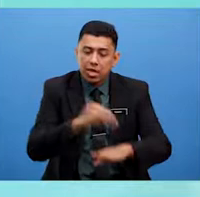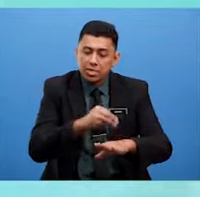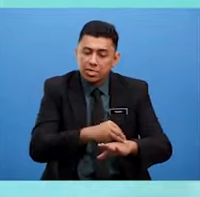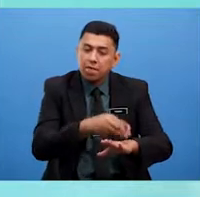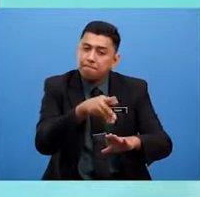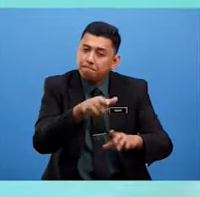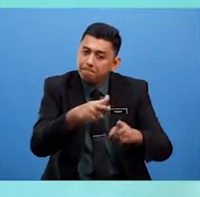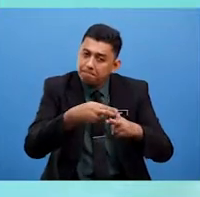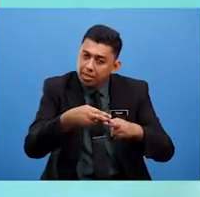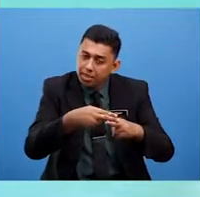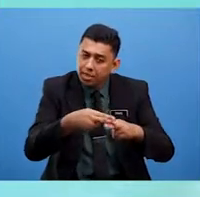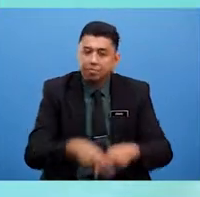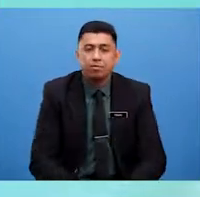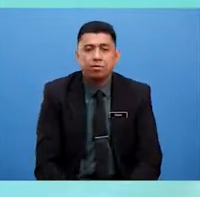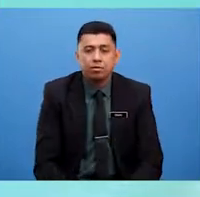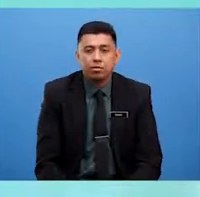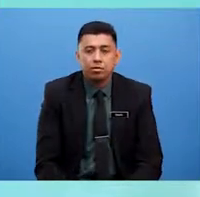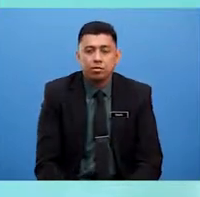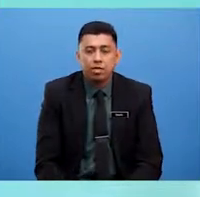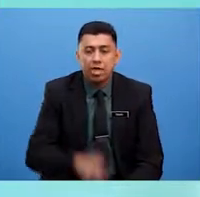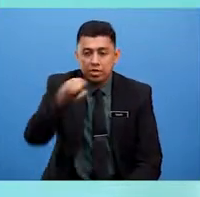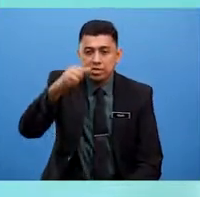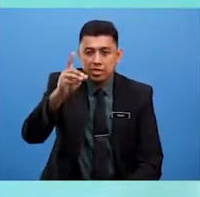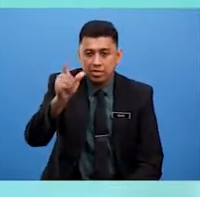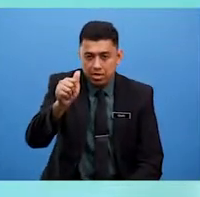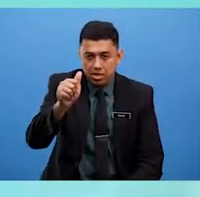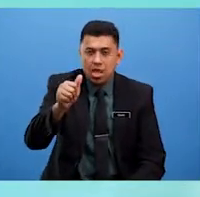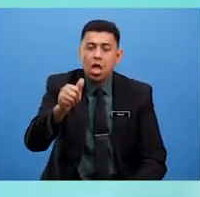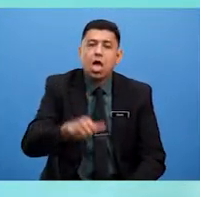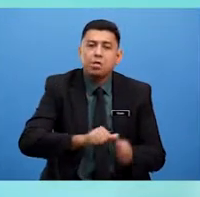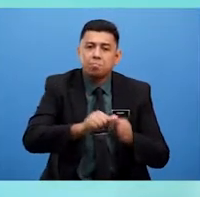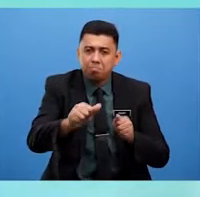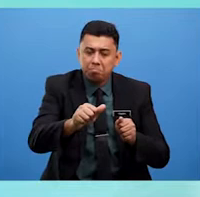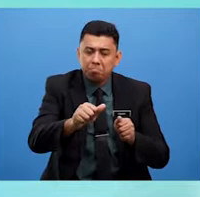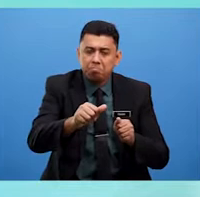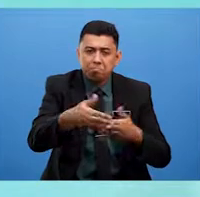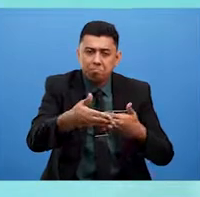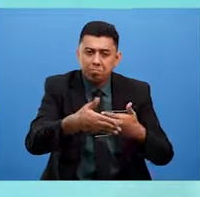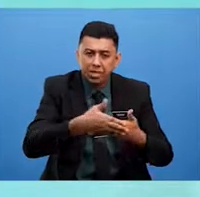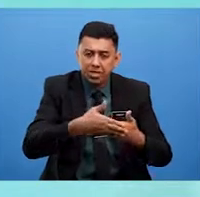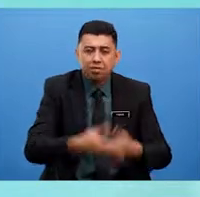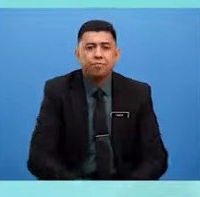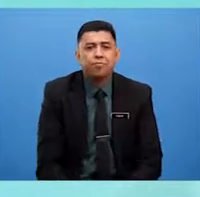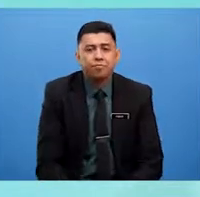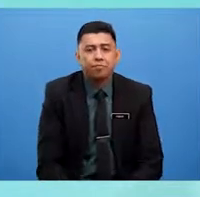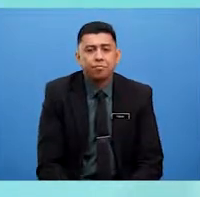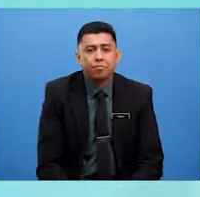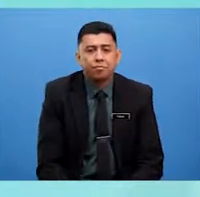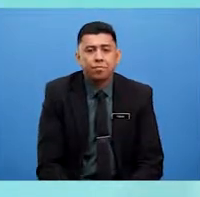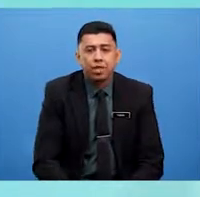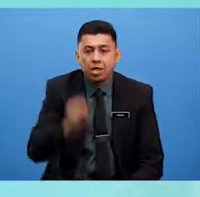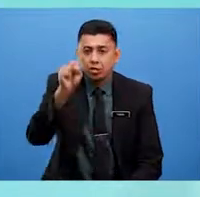seperti latihan jeda jarak dekat. Pemboleh ubah yang ketiga ialah superkompensasi.